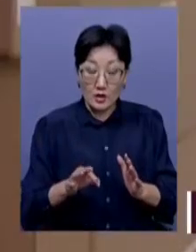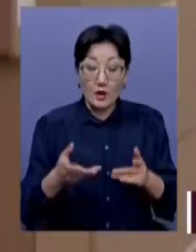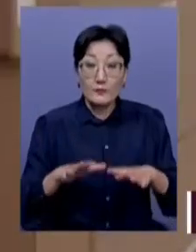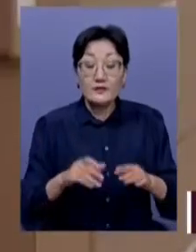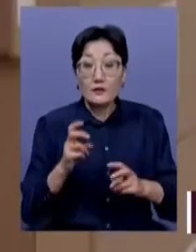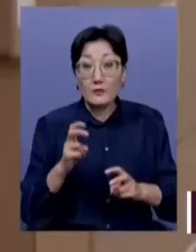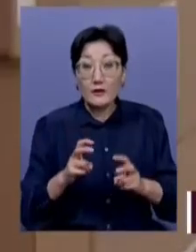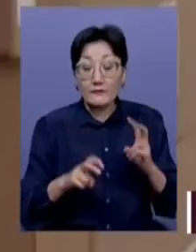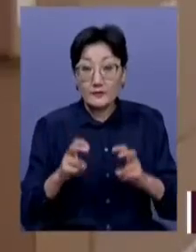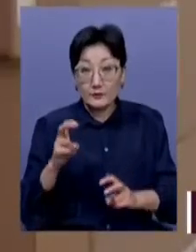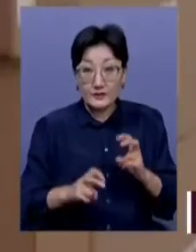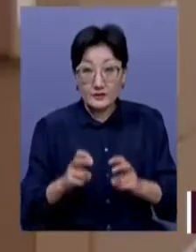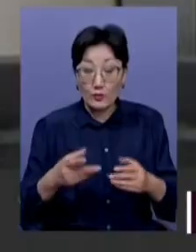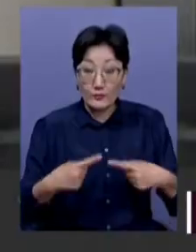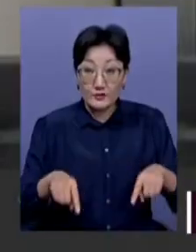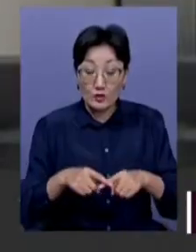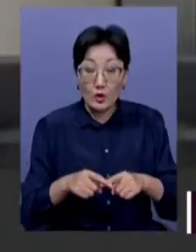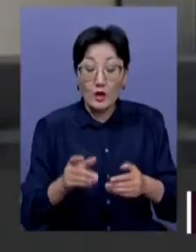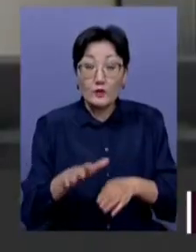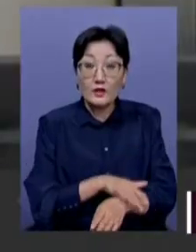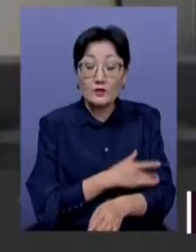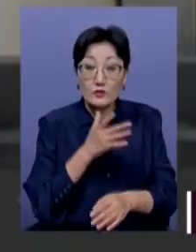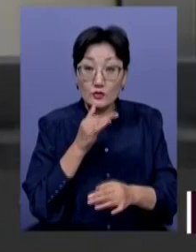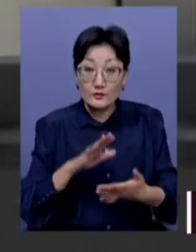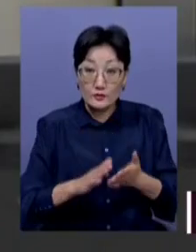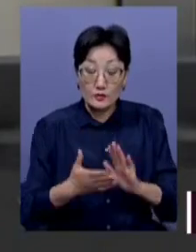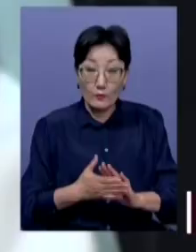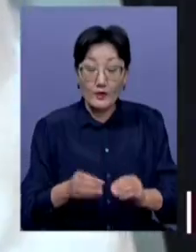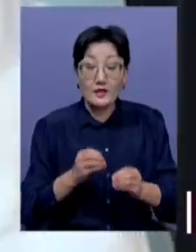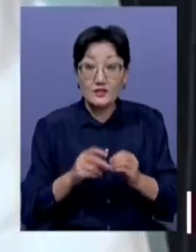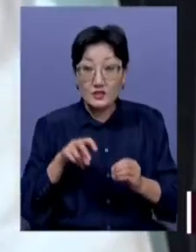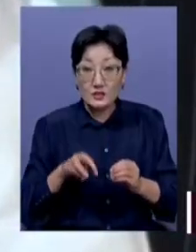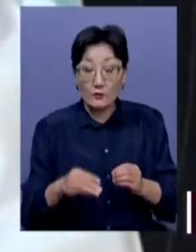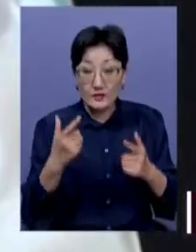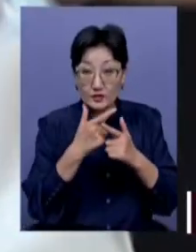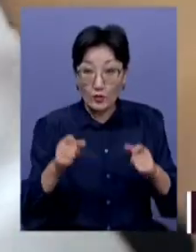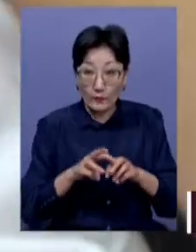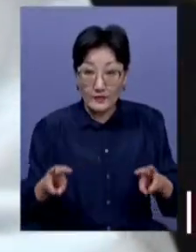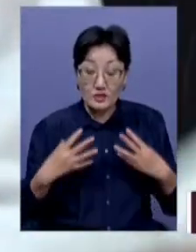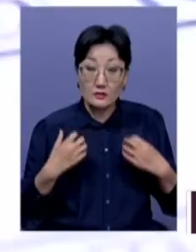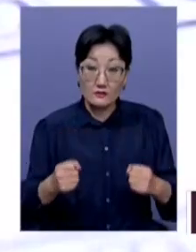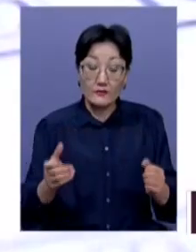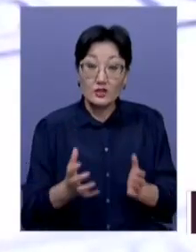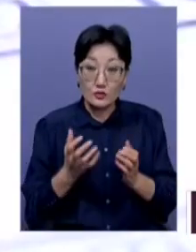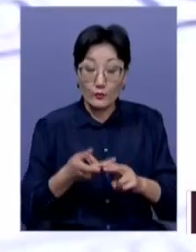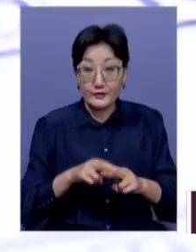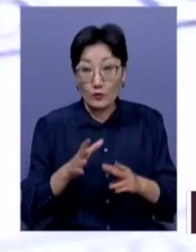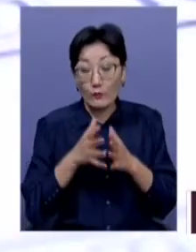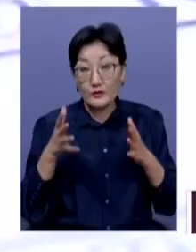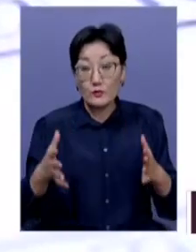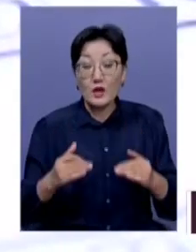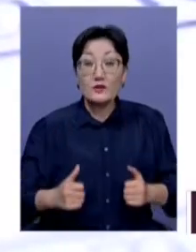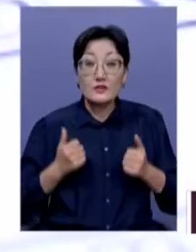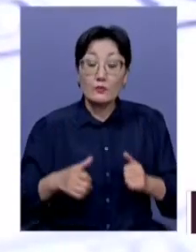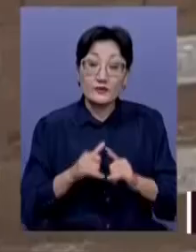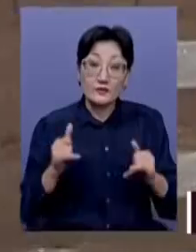местными фармкомпаниями государство заключит долгосрочные контракты сроком до 10 лет, сообщил министр здравоохранения. Это станет большим стимулом